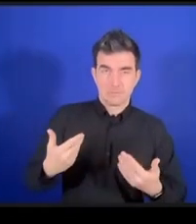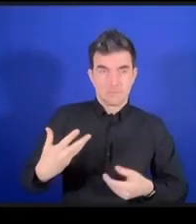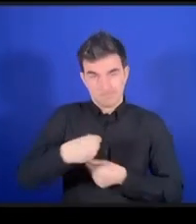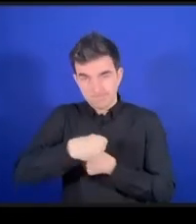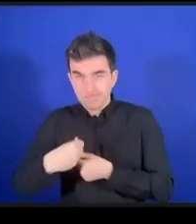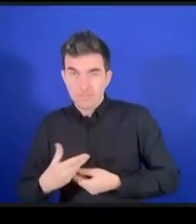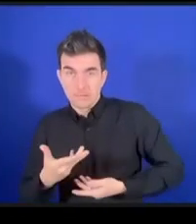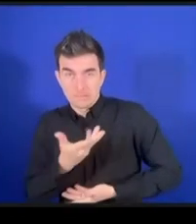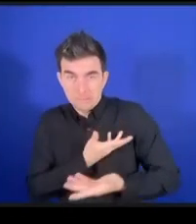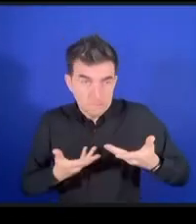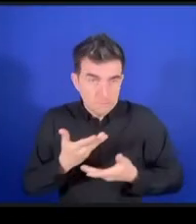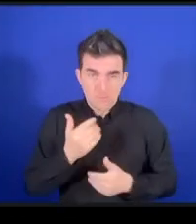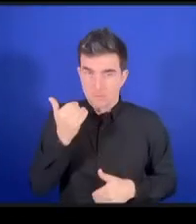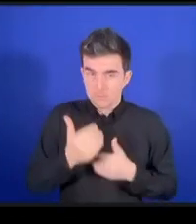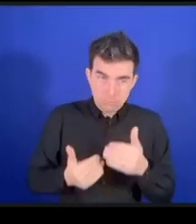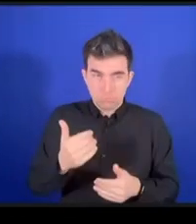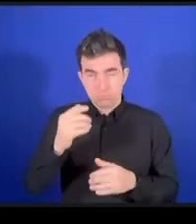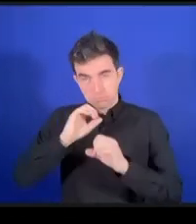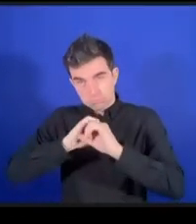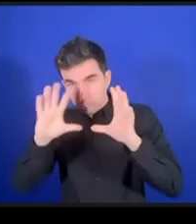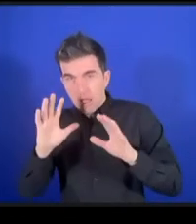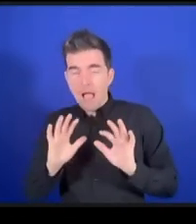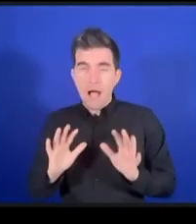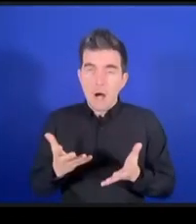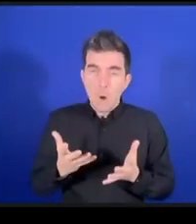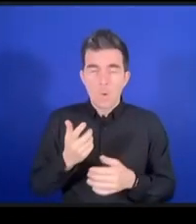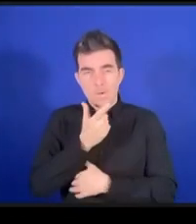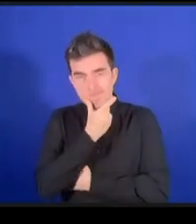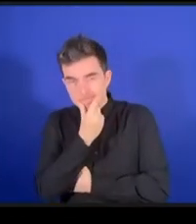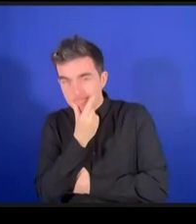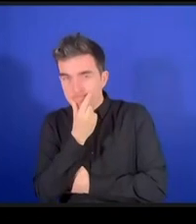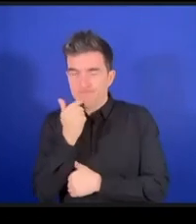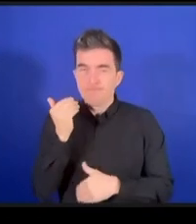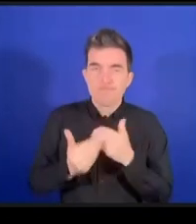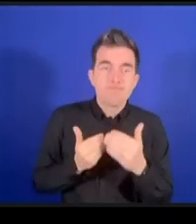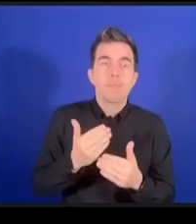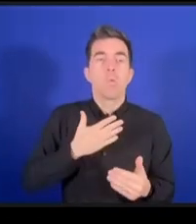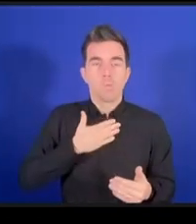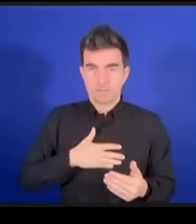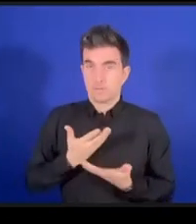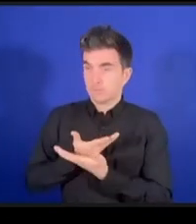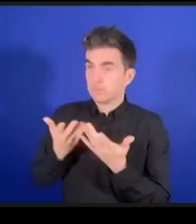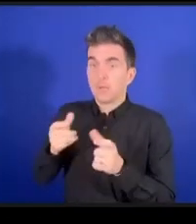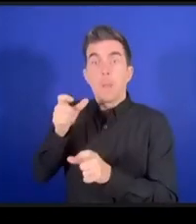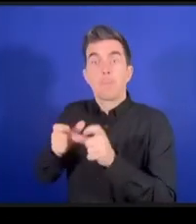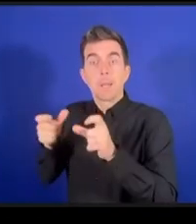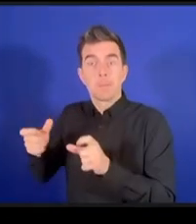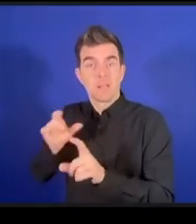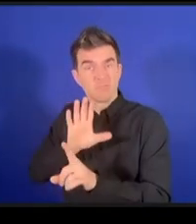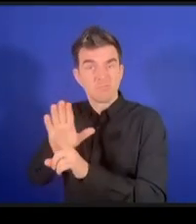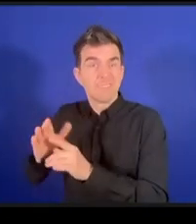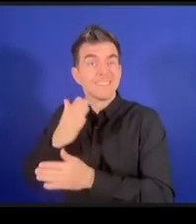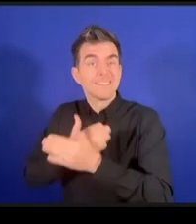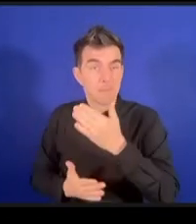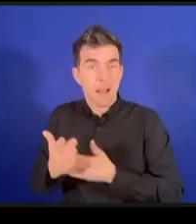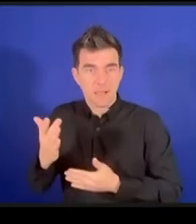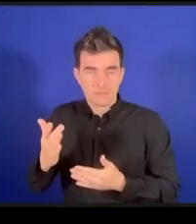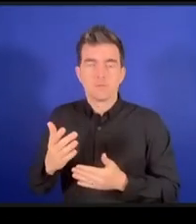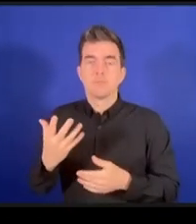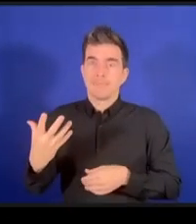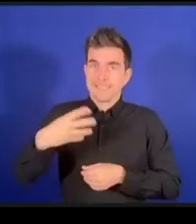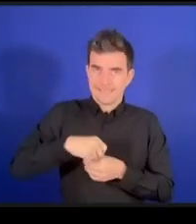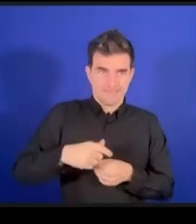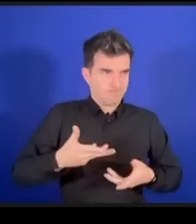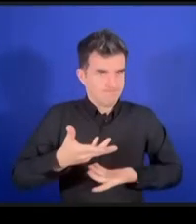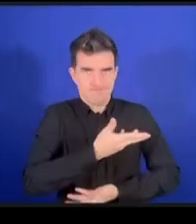расширить их участие на данном форуме и также внести вклад в его